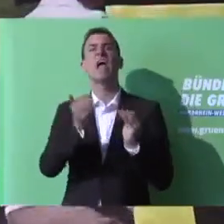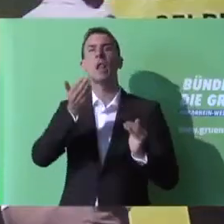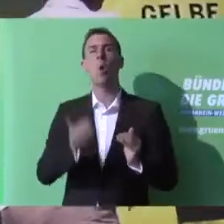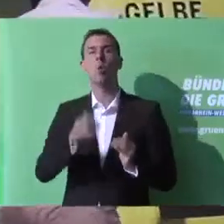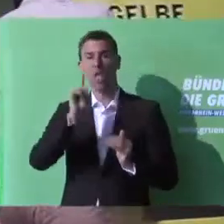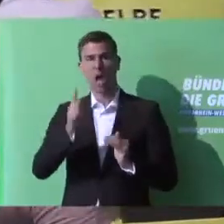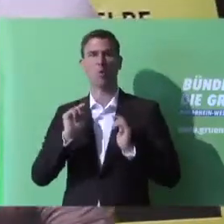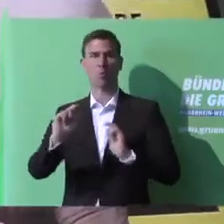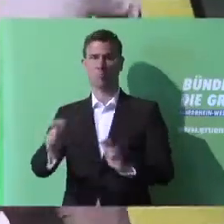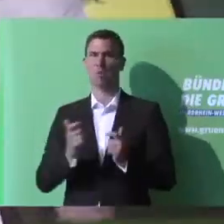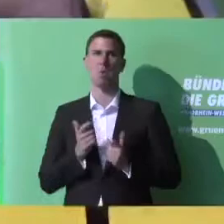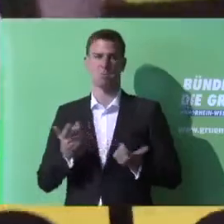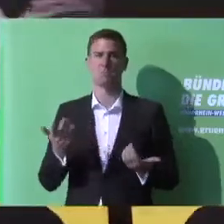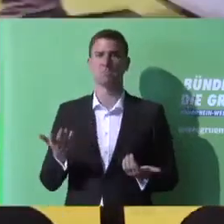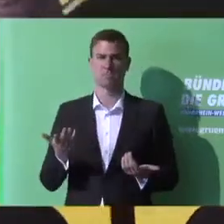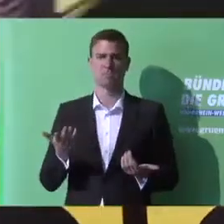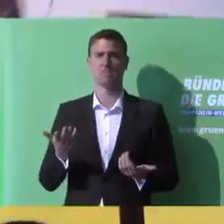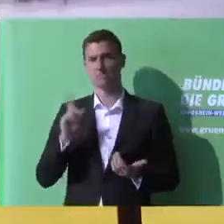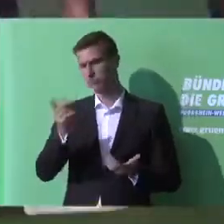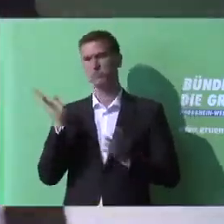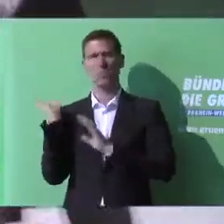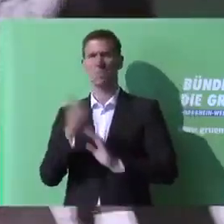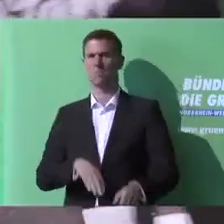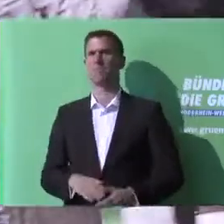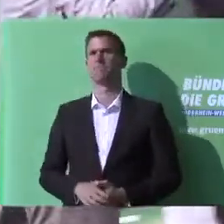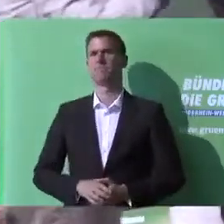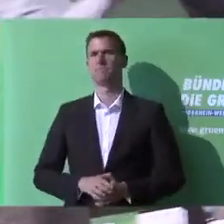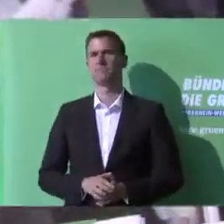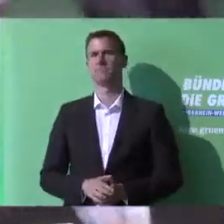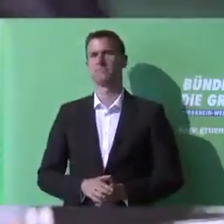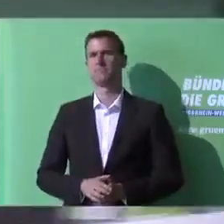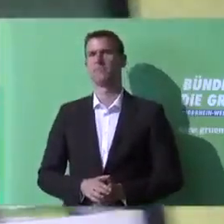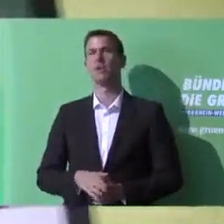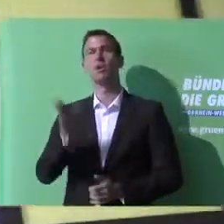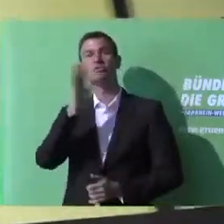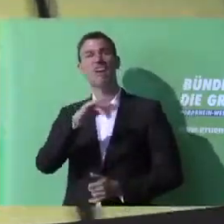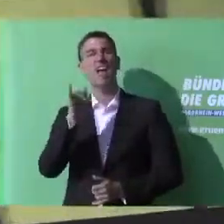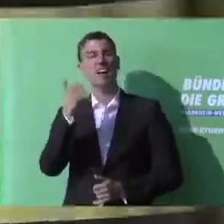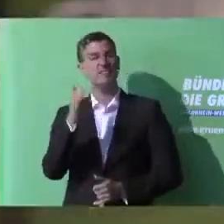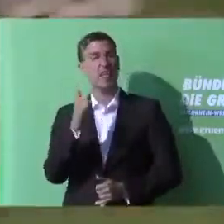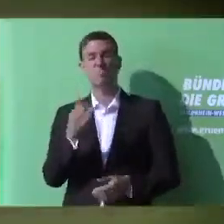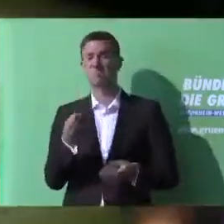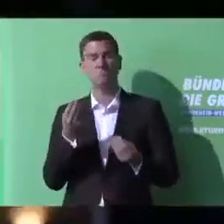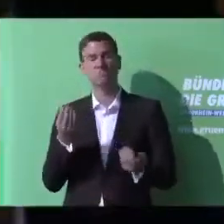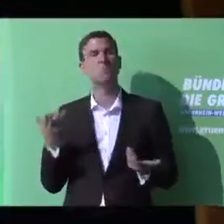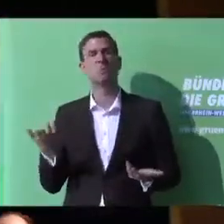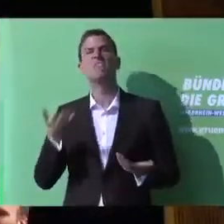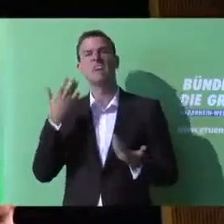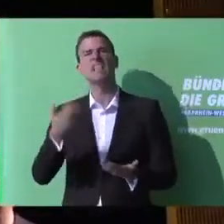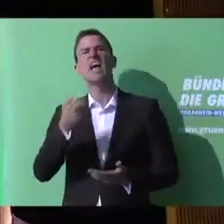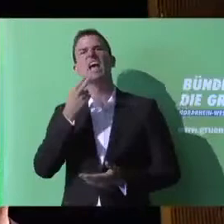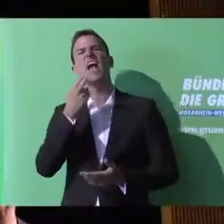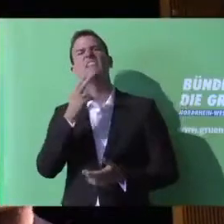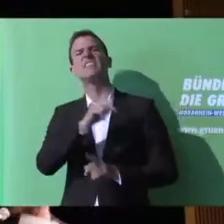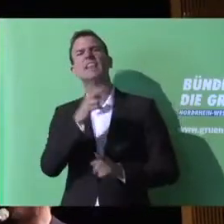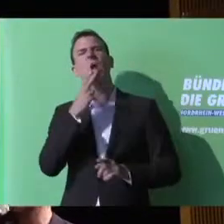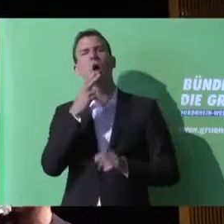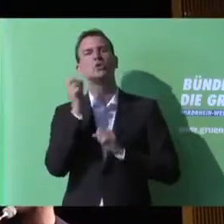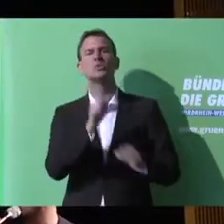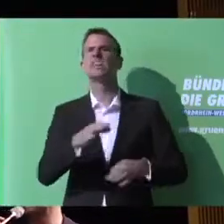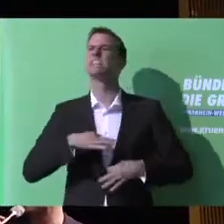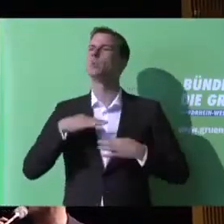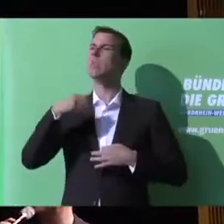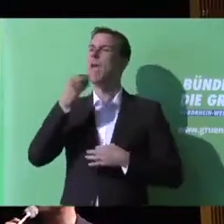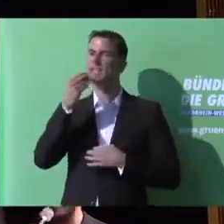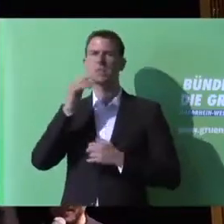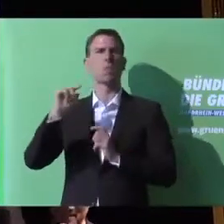dieser Stein muss umgestoßen werden. Und Bärbel, schwarz-gelb blockiert Verbraucherschutz und gesundes Essen. Und das